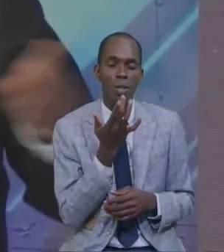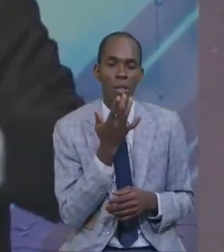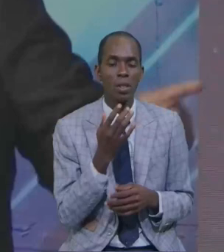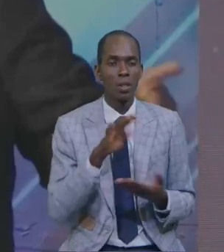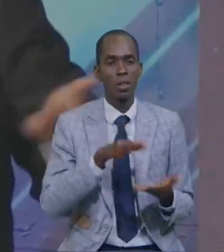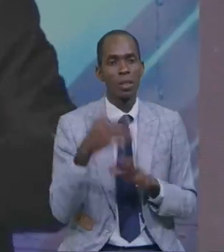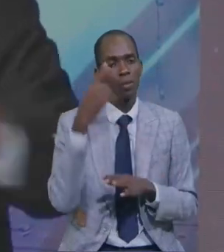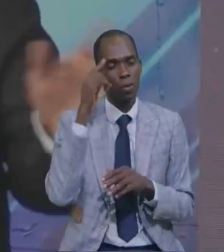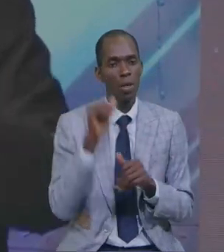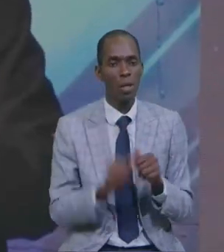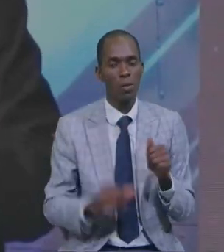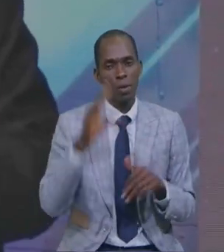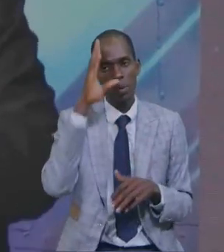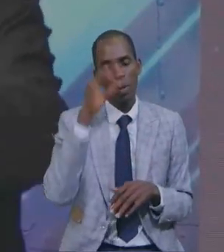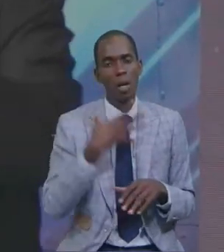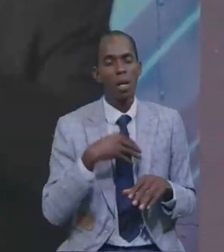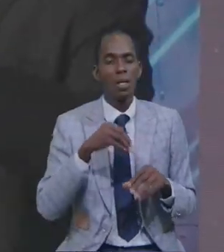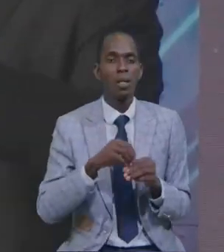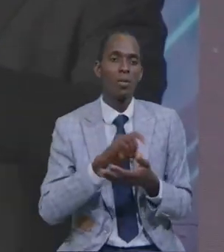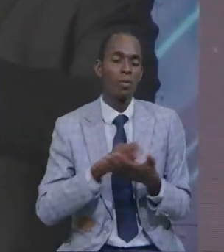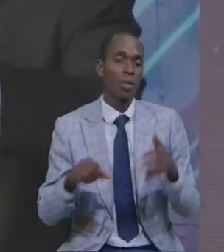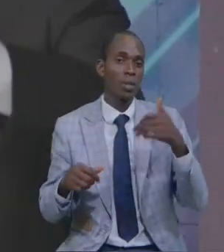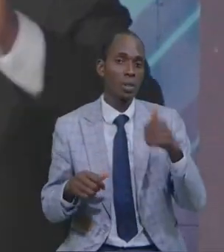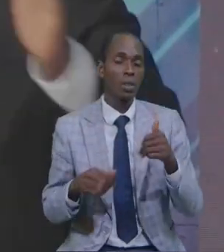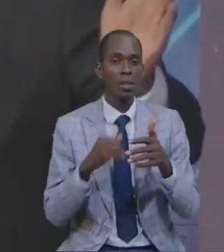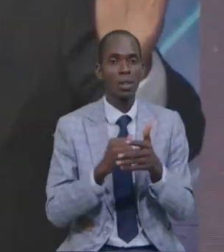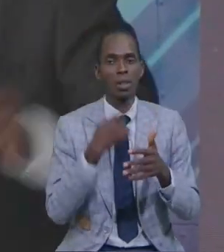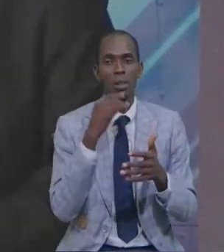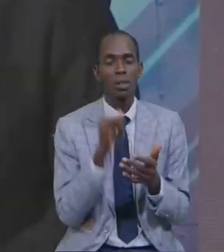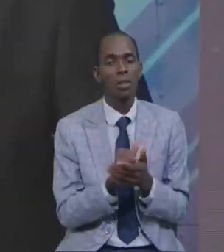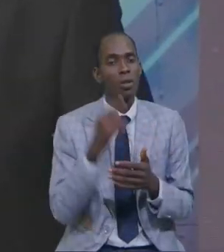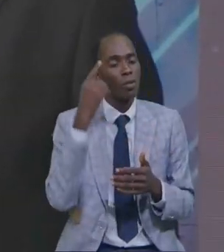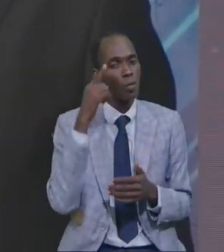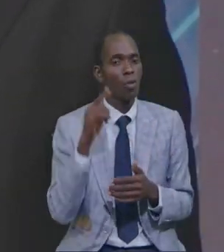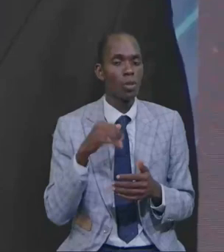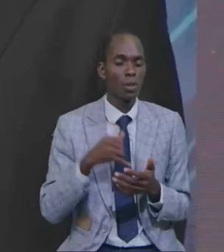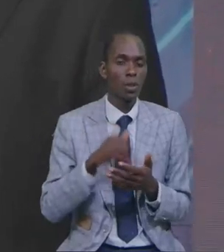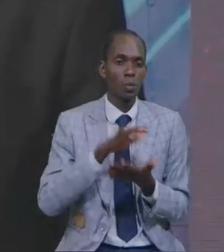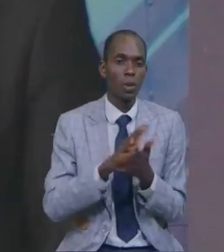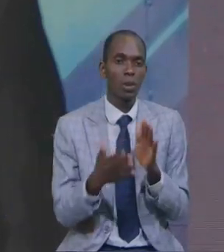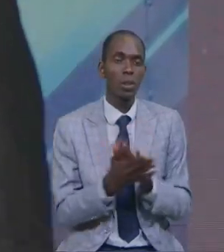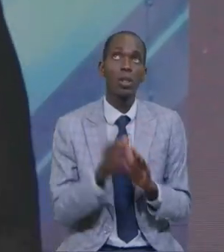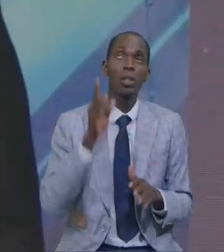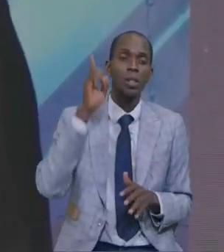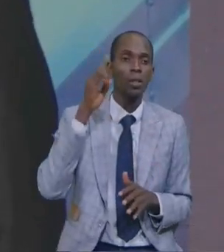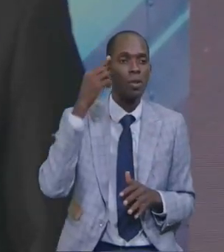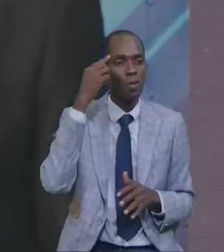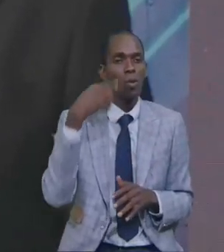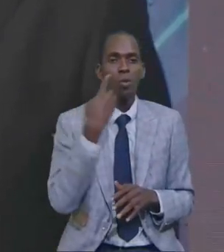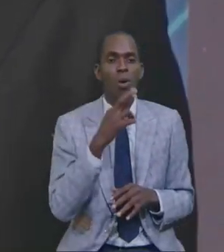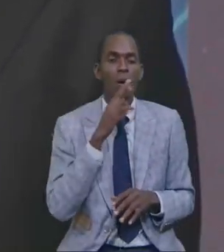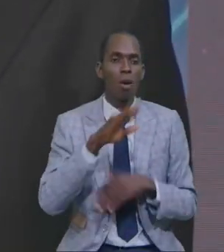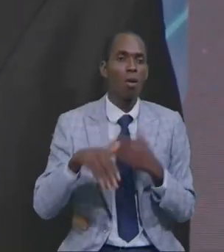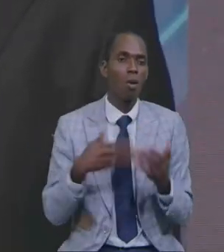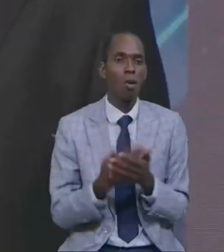car il convenait en effet, pour qui sont toutes choses et par qui sont toutes choses, voulant